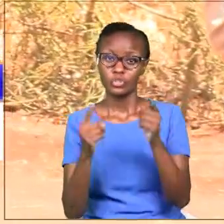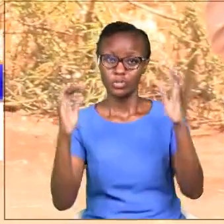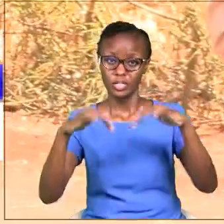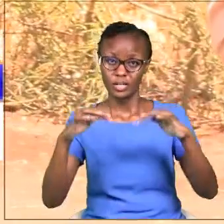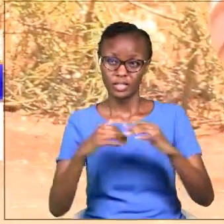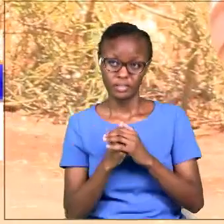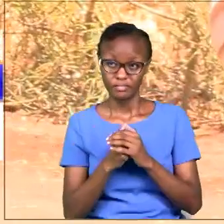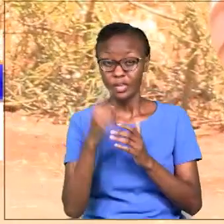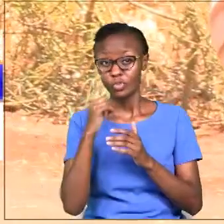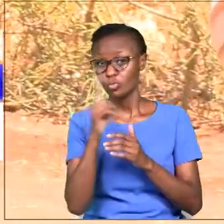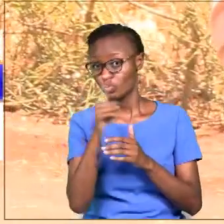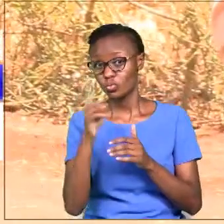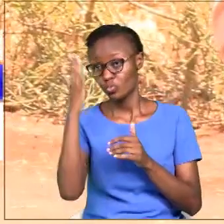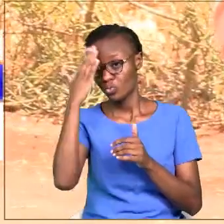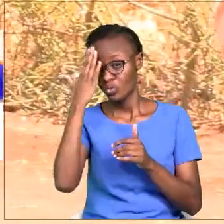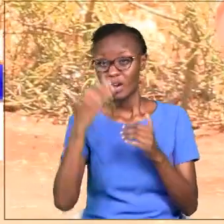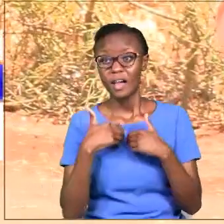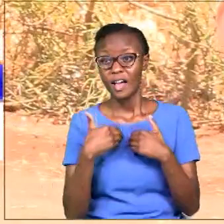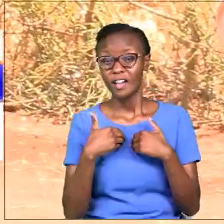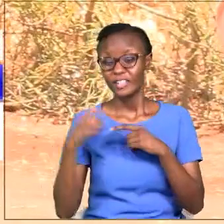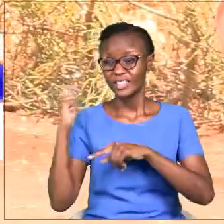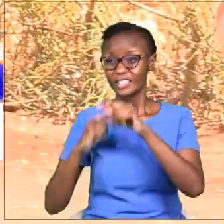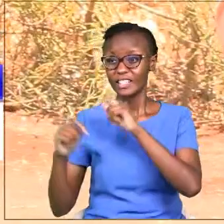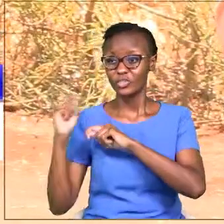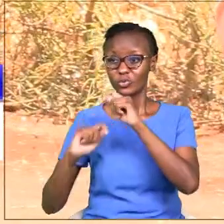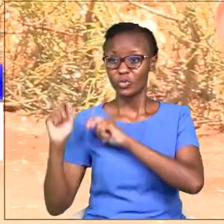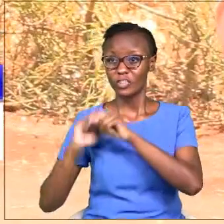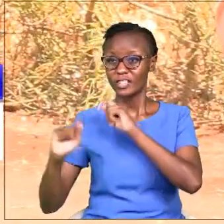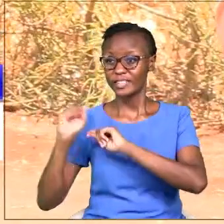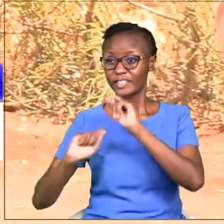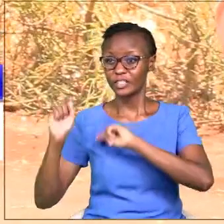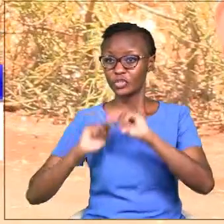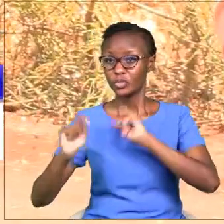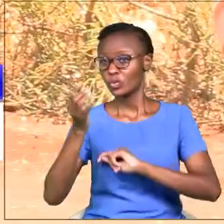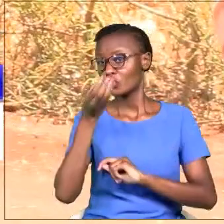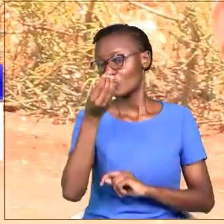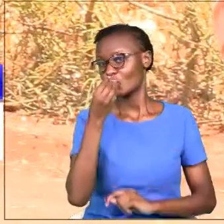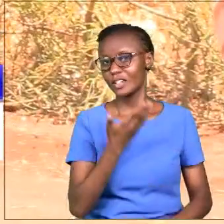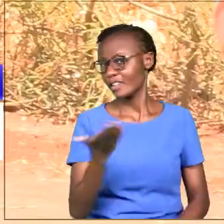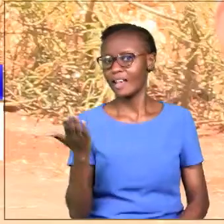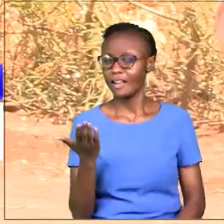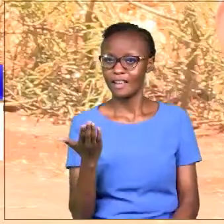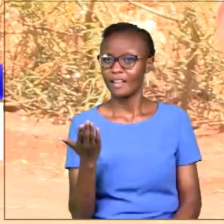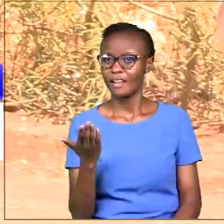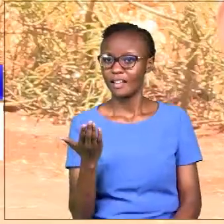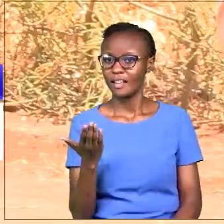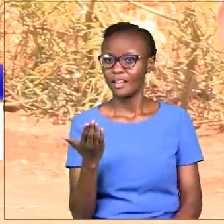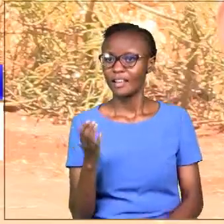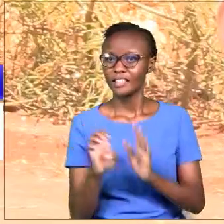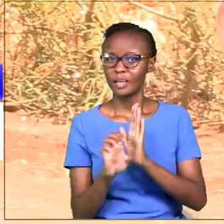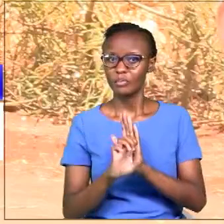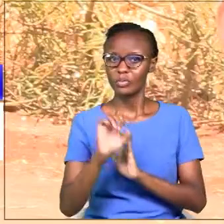Kuna chakula zile za kienyeji ambazo sisi tumefundishwa na mababu zetu. Kama